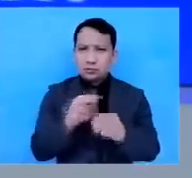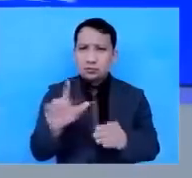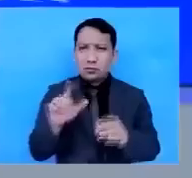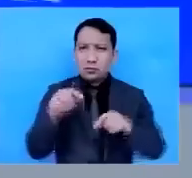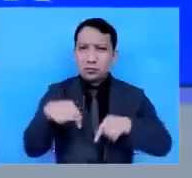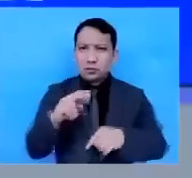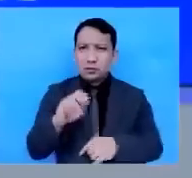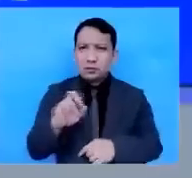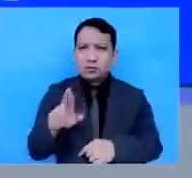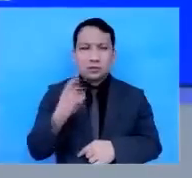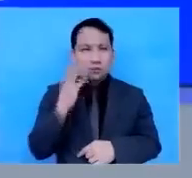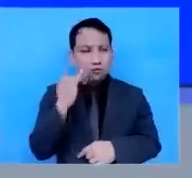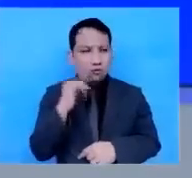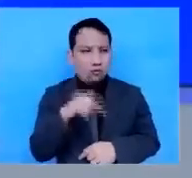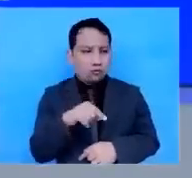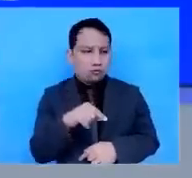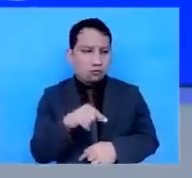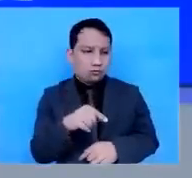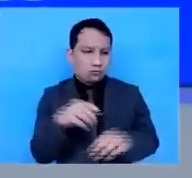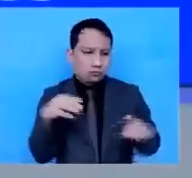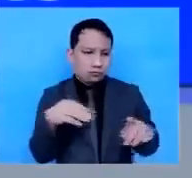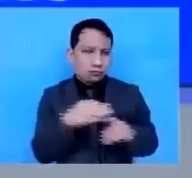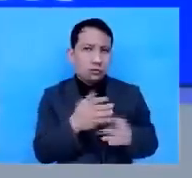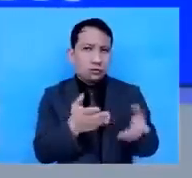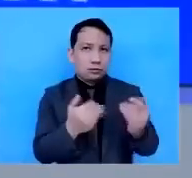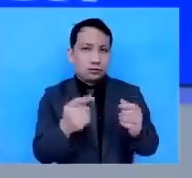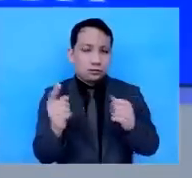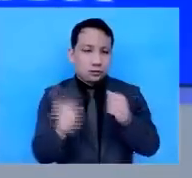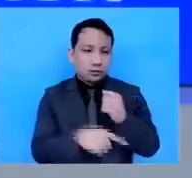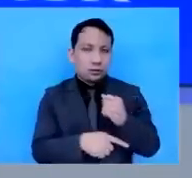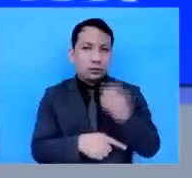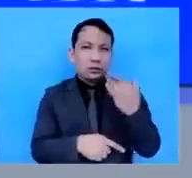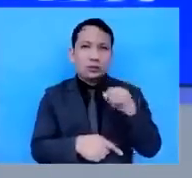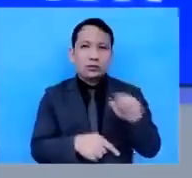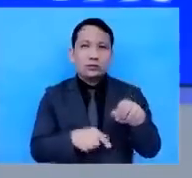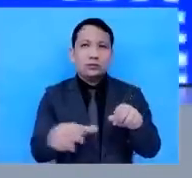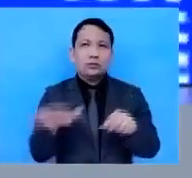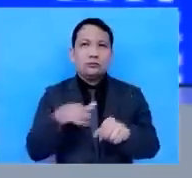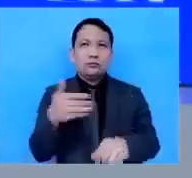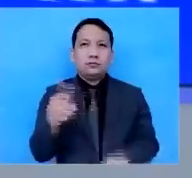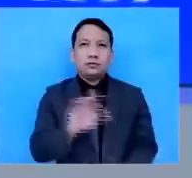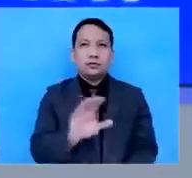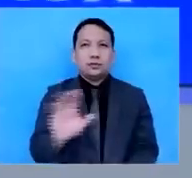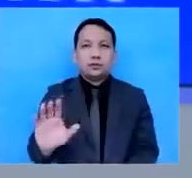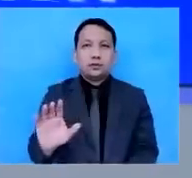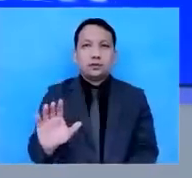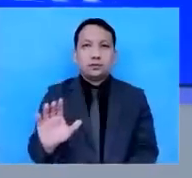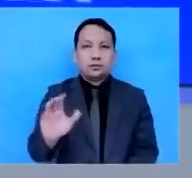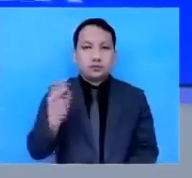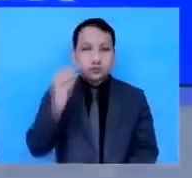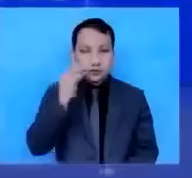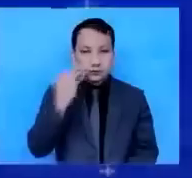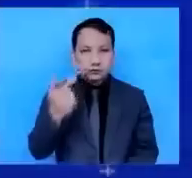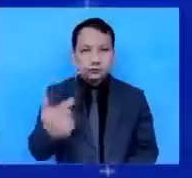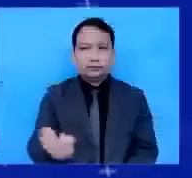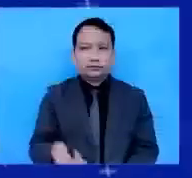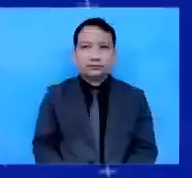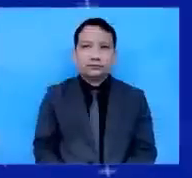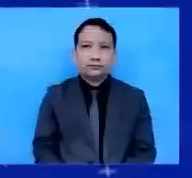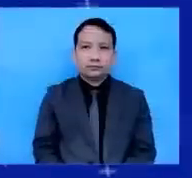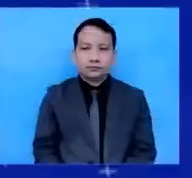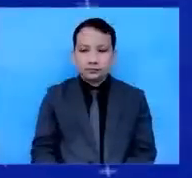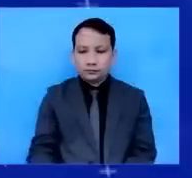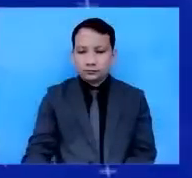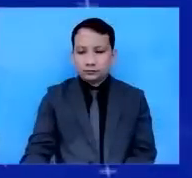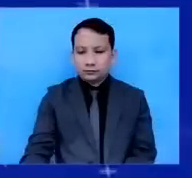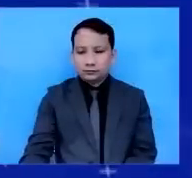Manila at nananagan ng singil sa mga pasahero. Nasa frontline ng balitang yan, Simon Gualvez. Ako